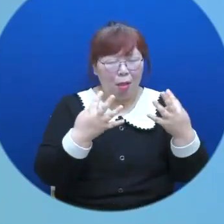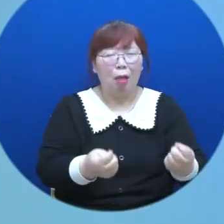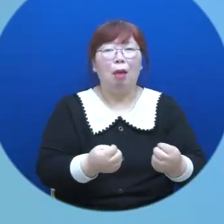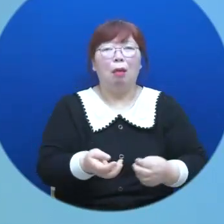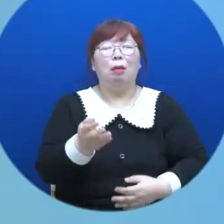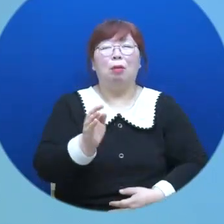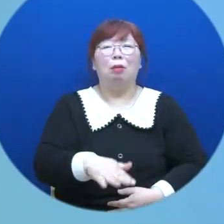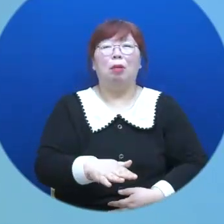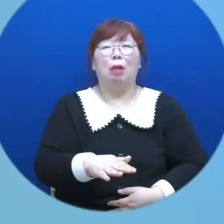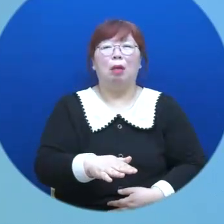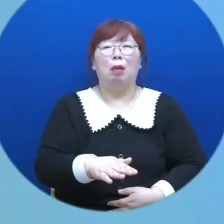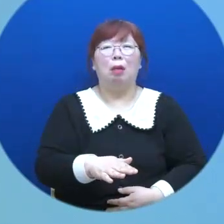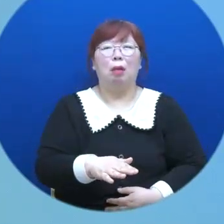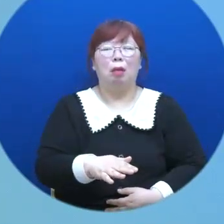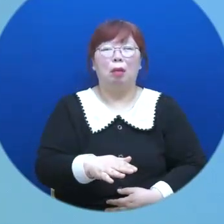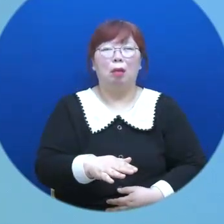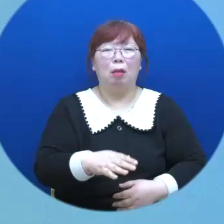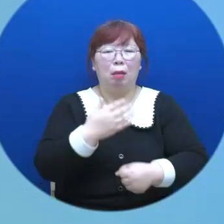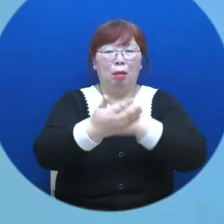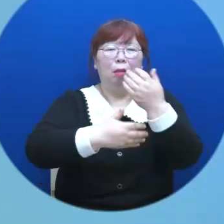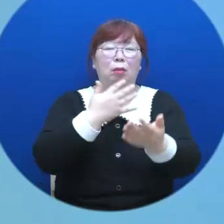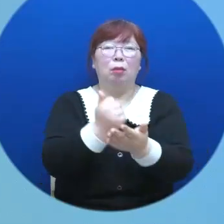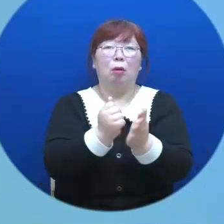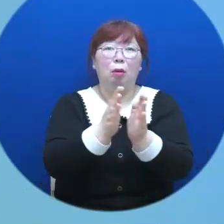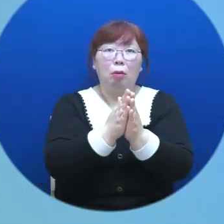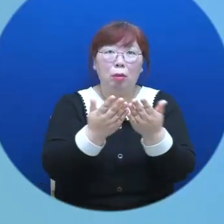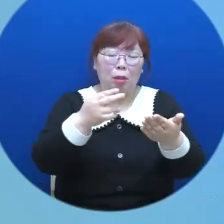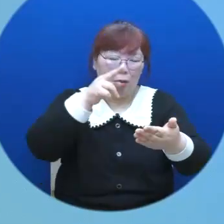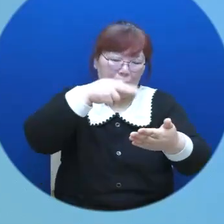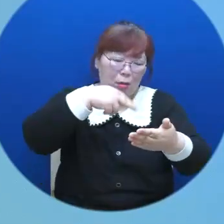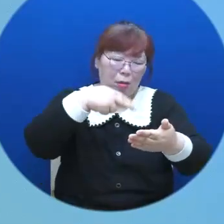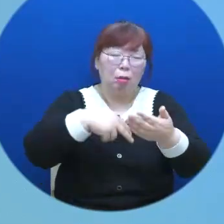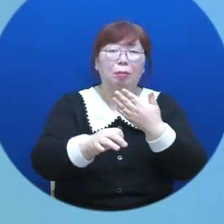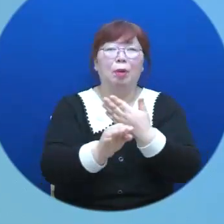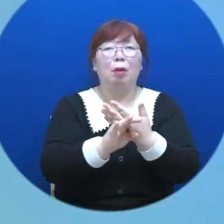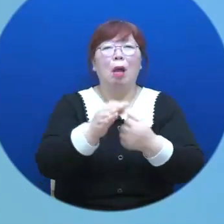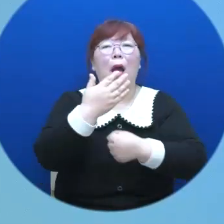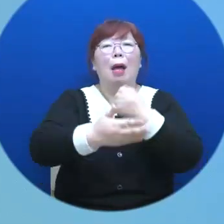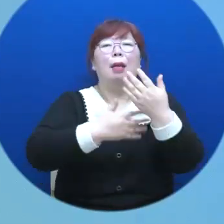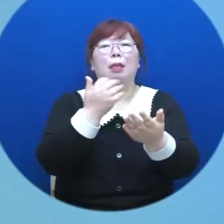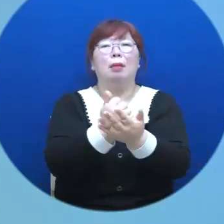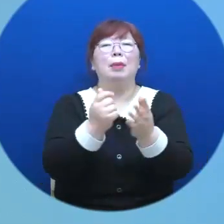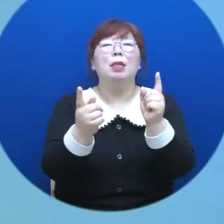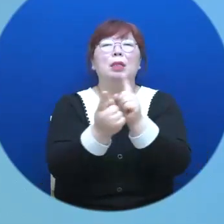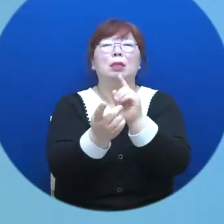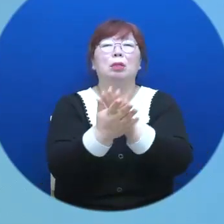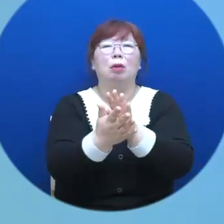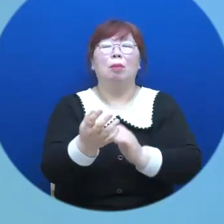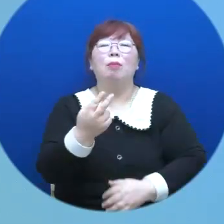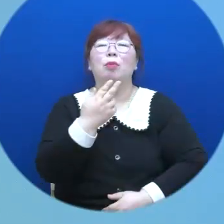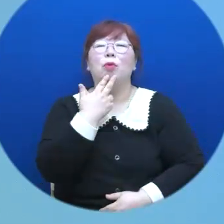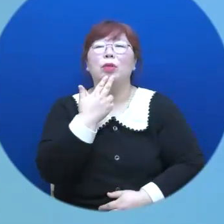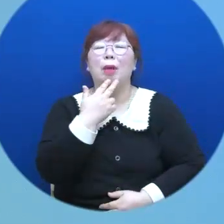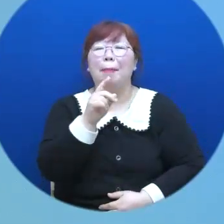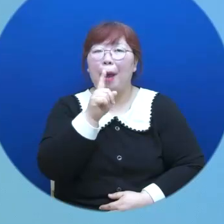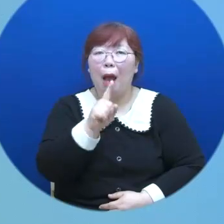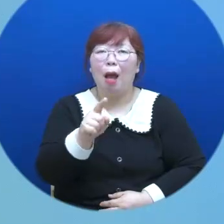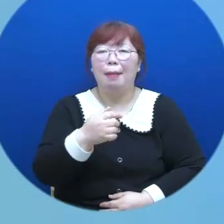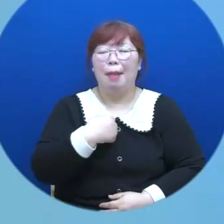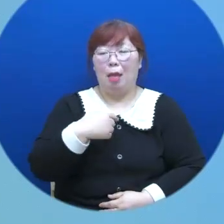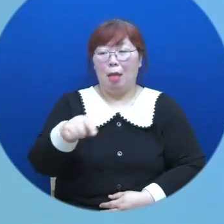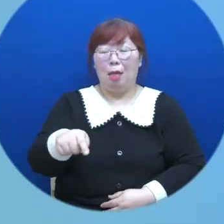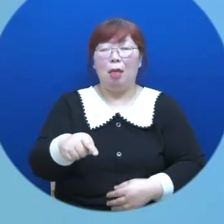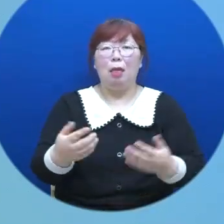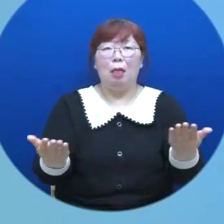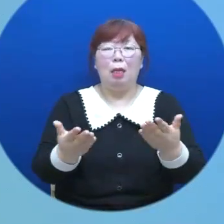근데 성경을 가만히 보면 하나님의 직접 요셉에게 내가 그 일 이렇게